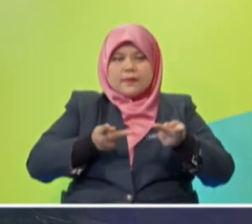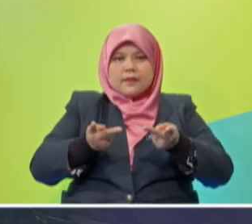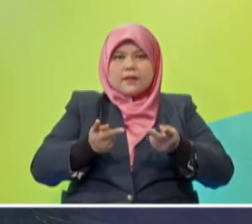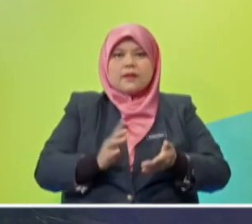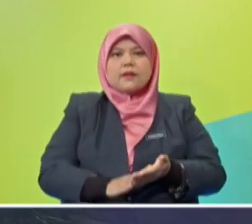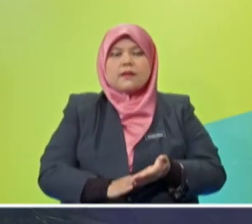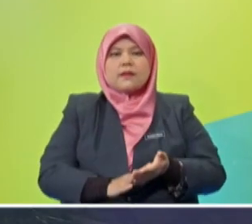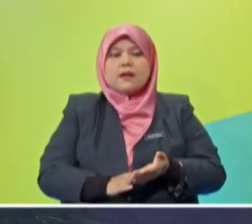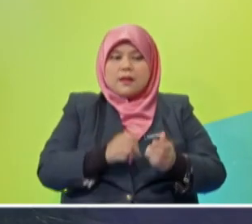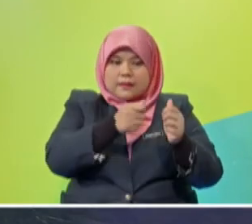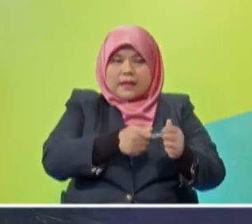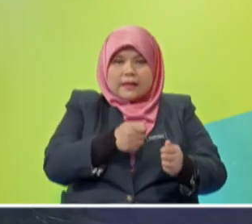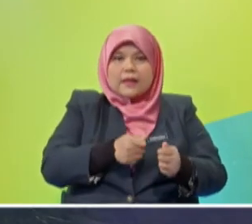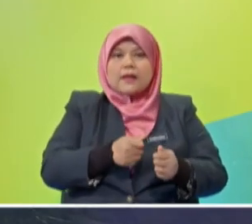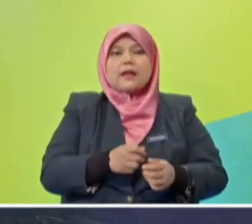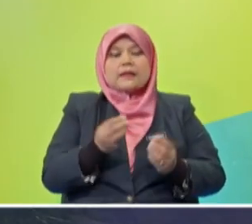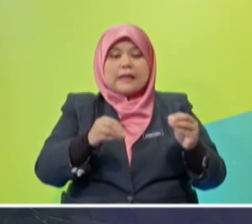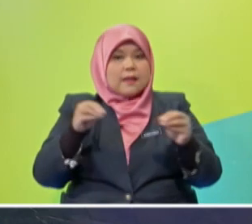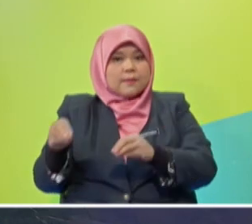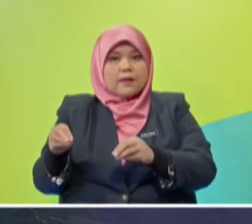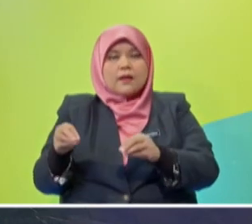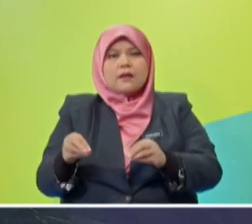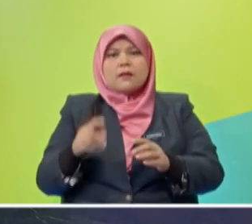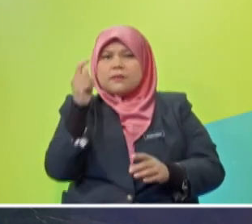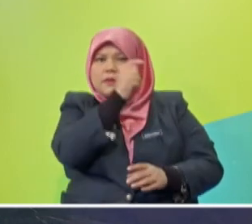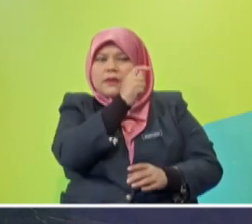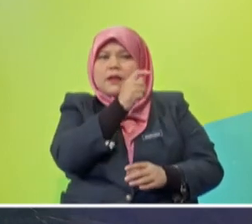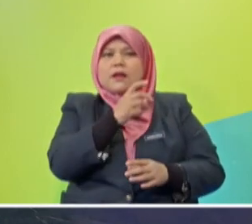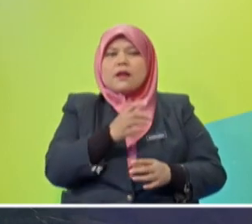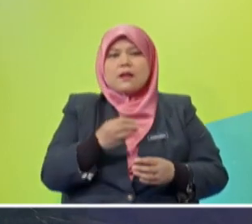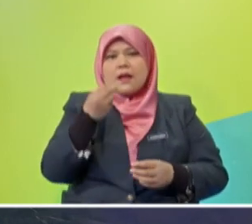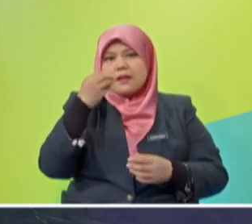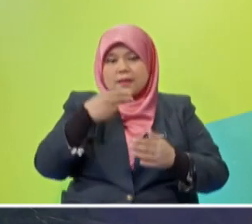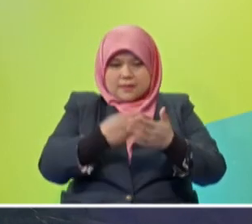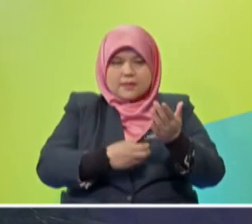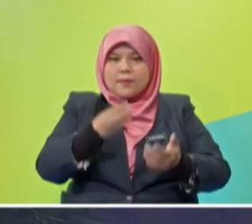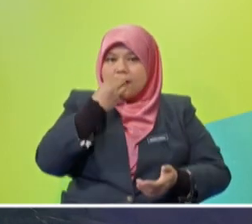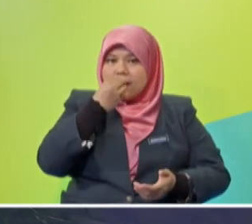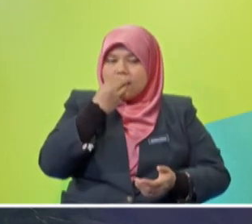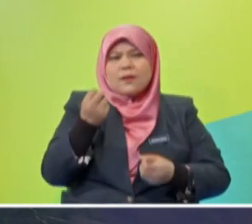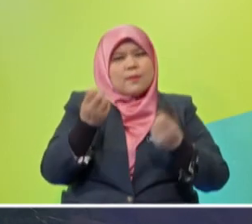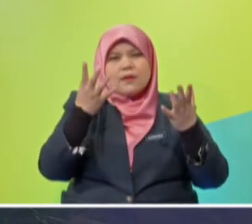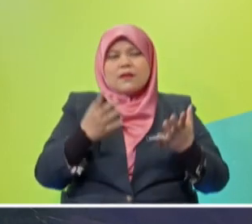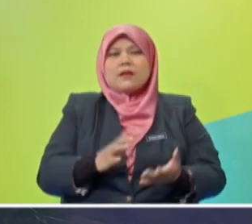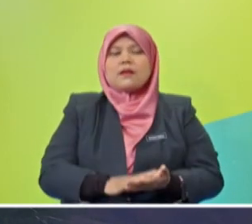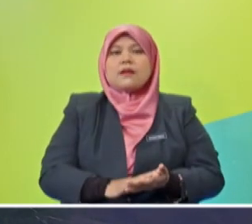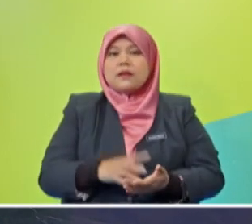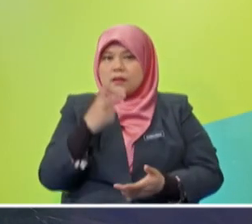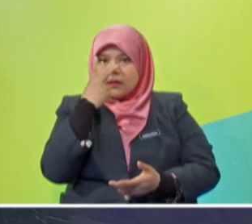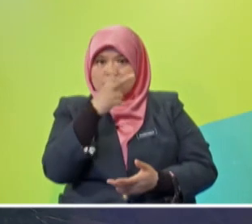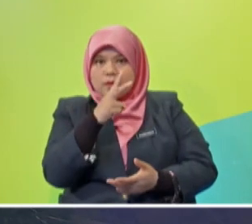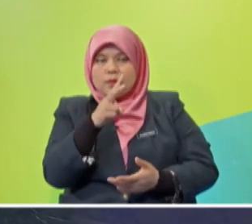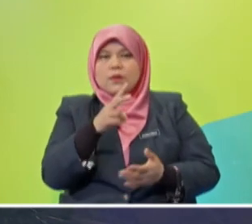kita boleh menghasilkan hasil tanaman kita. Betul. Peternakan pun kita boleh hasilkan makanan-makanan. Ya, betul. Betul. Kalau kita lihat